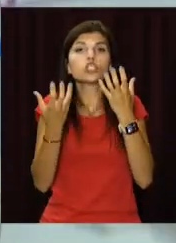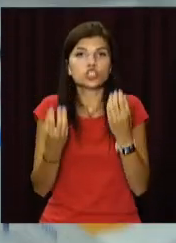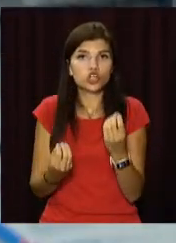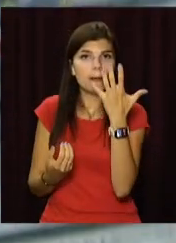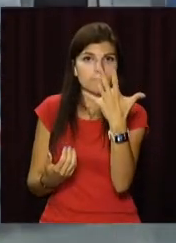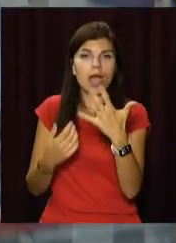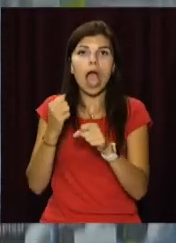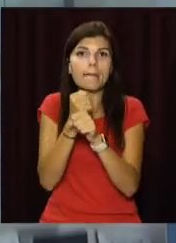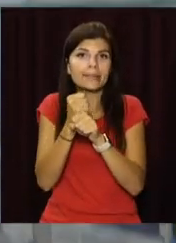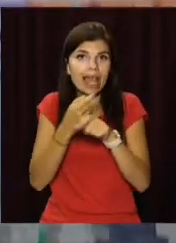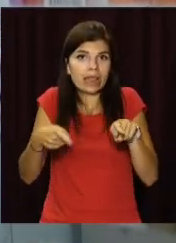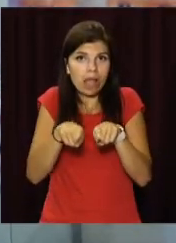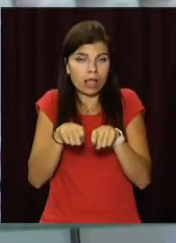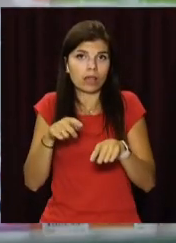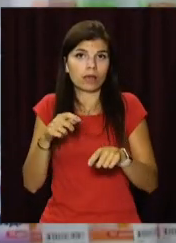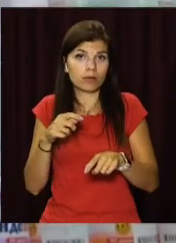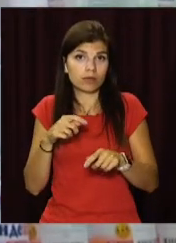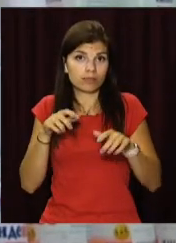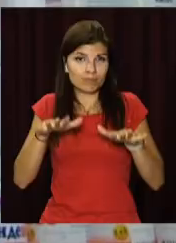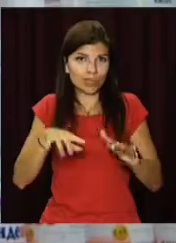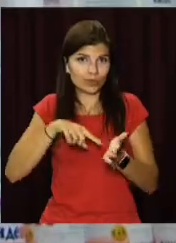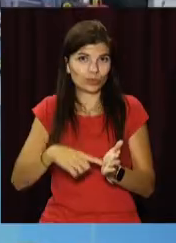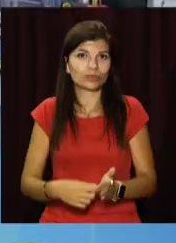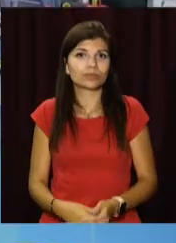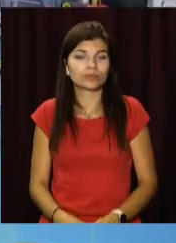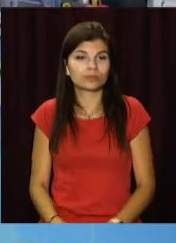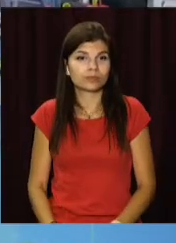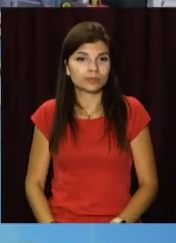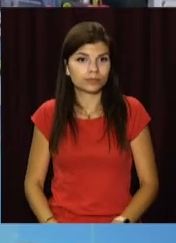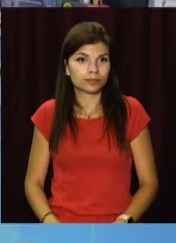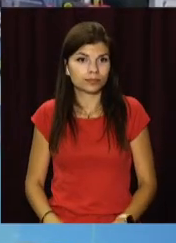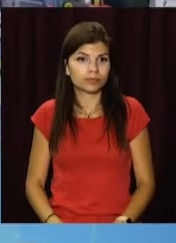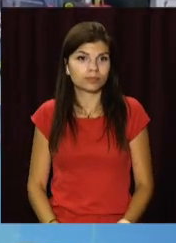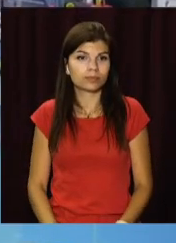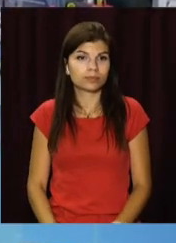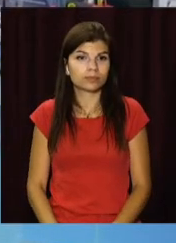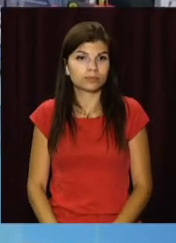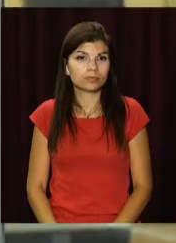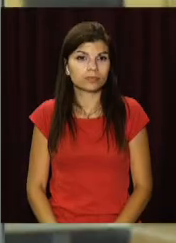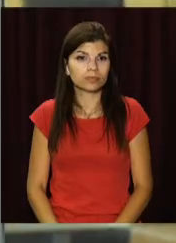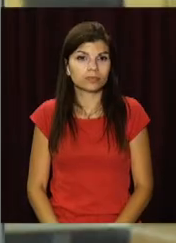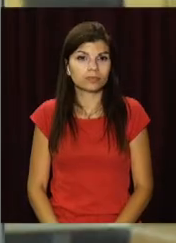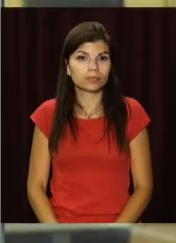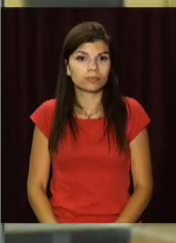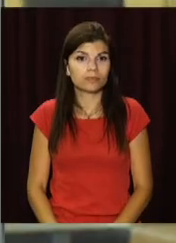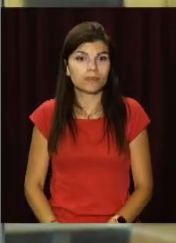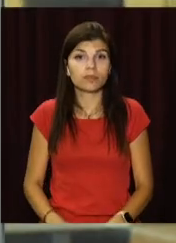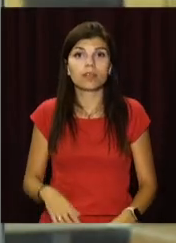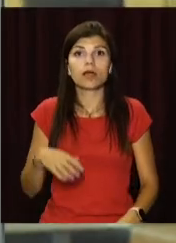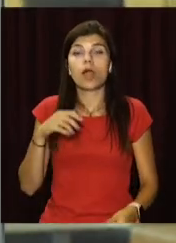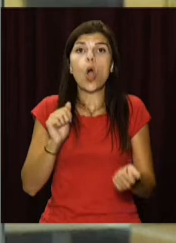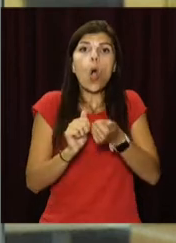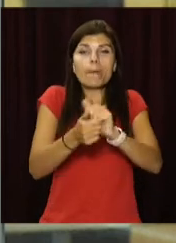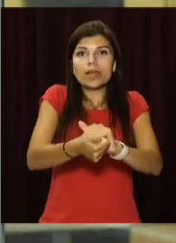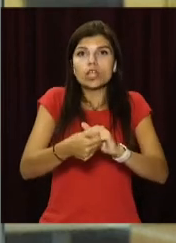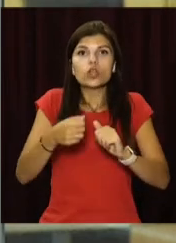5 аптечних пунктів. Альона В'ятрова, Володимир Кравченко, Євген Ошарін, Open News, телеканал «Відкритий». Обмін досвідом.